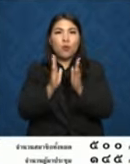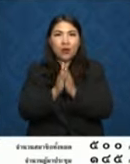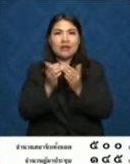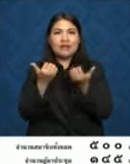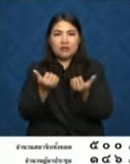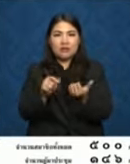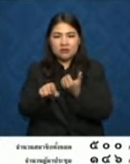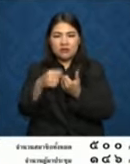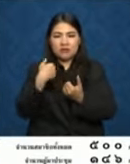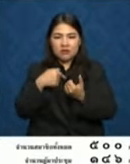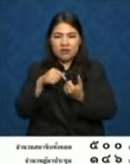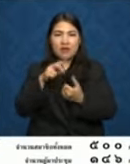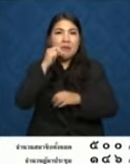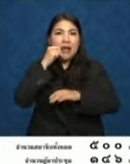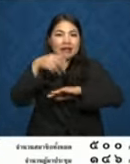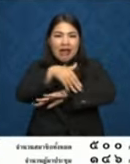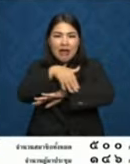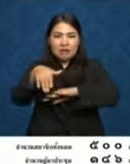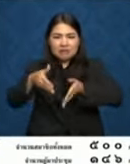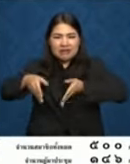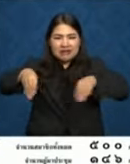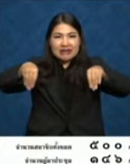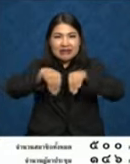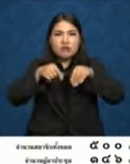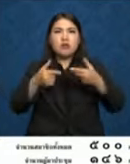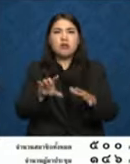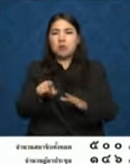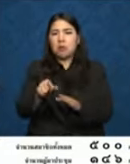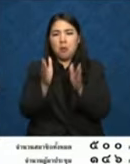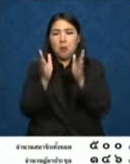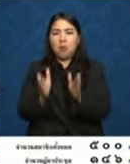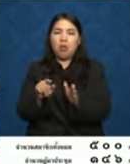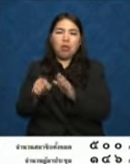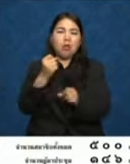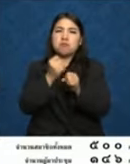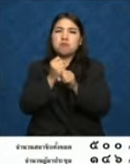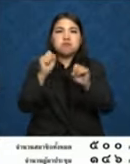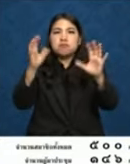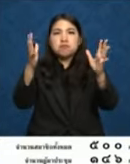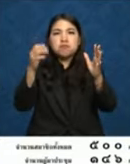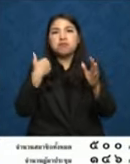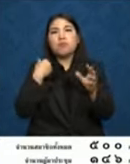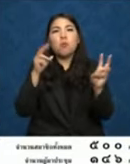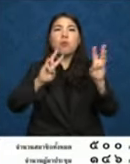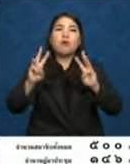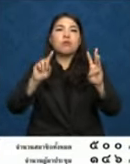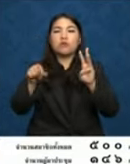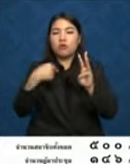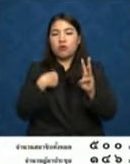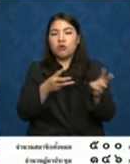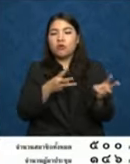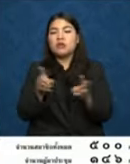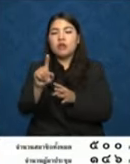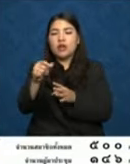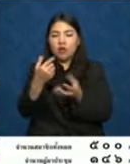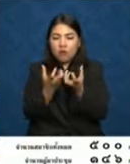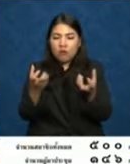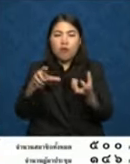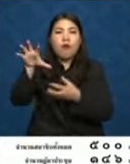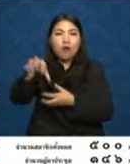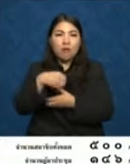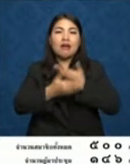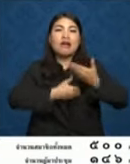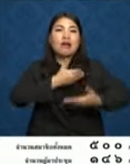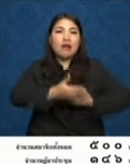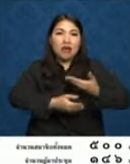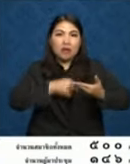ริมฝั่งแม่น้ำเจ้าพระยาเนี่ยค่อนข้างขัดสนเนี่ยบางคนตกงานไม่มีรายได้ครับต้องอาศัยหาของมาขายตามบริเวณวัดเพื่อให้นักท่องเ